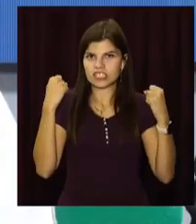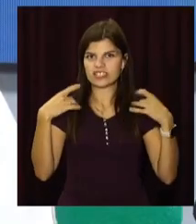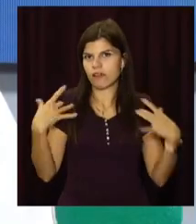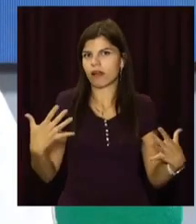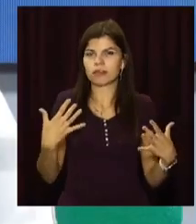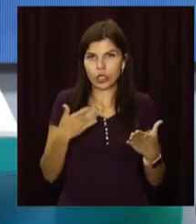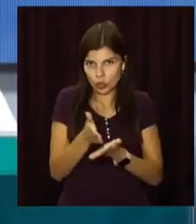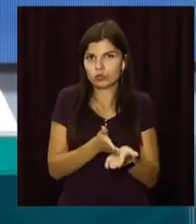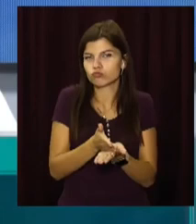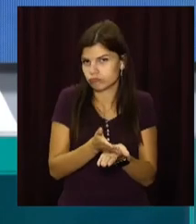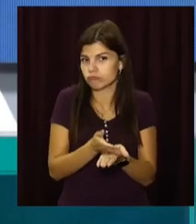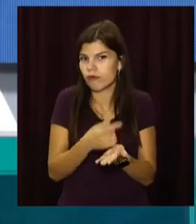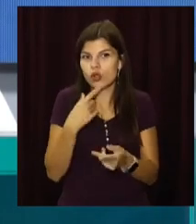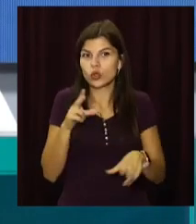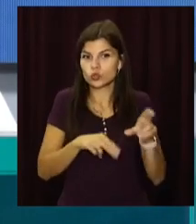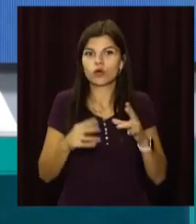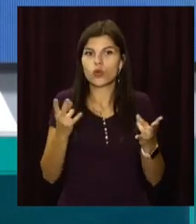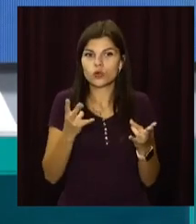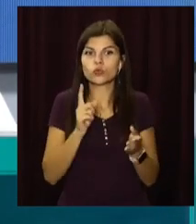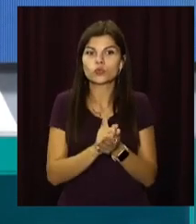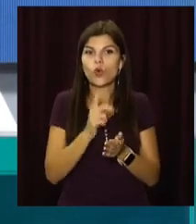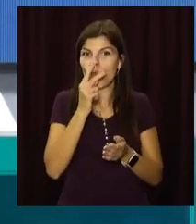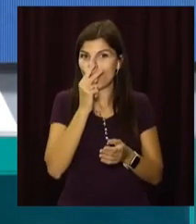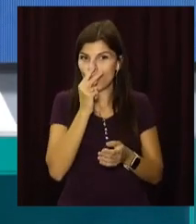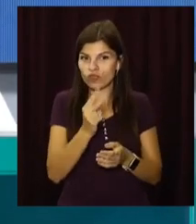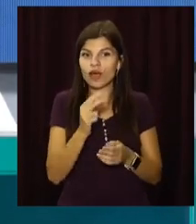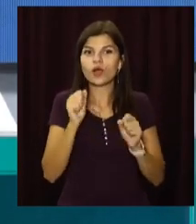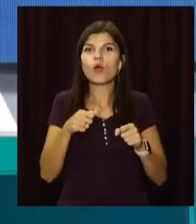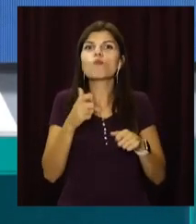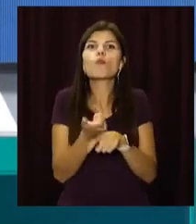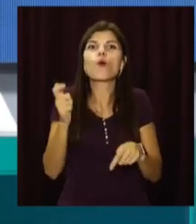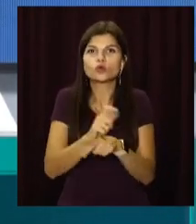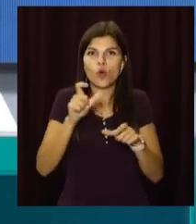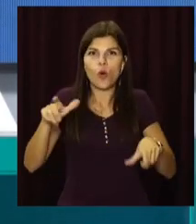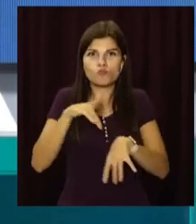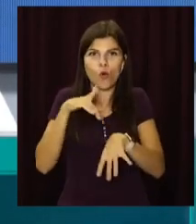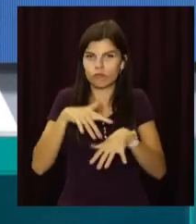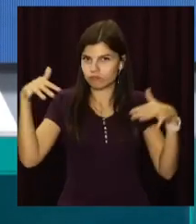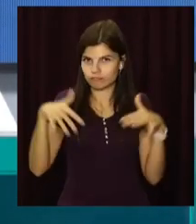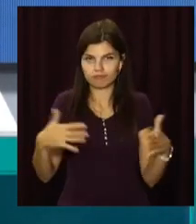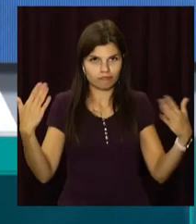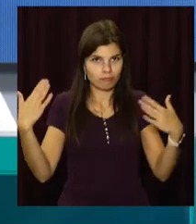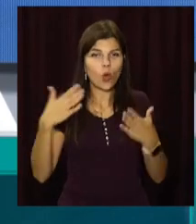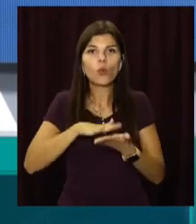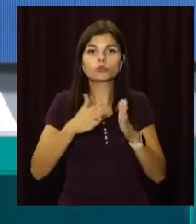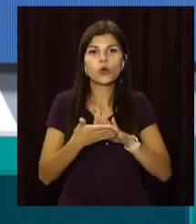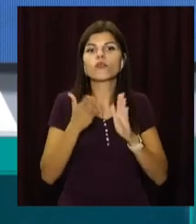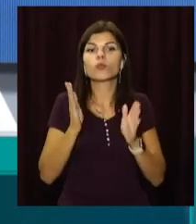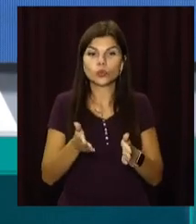Таке событие должно, я считаю, увидеть и присутствовать как можно больше болельщиков, поэтому условия